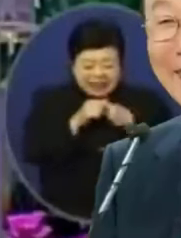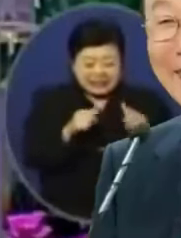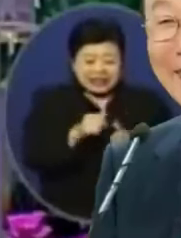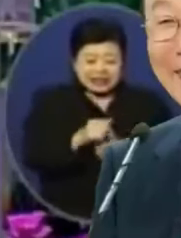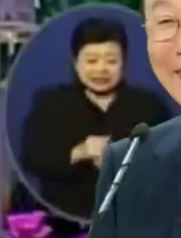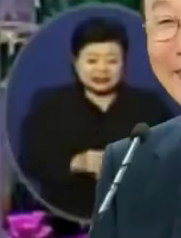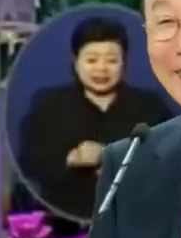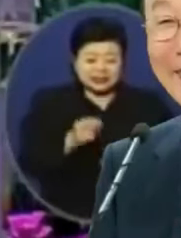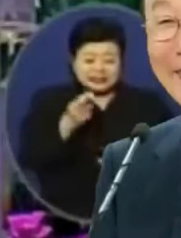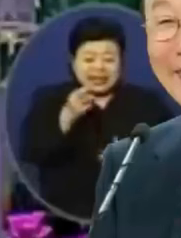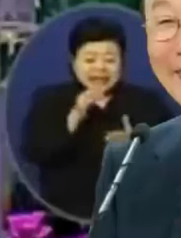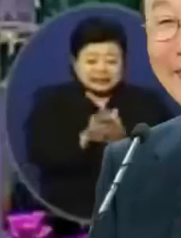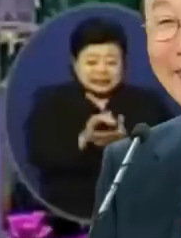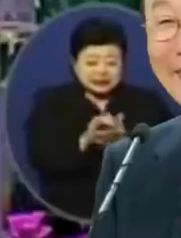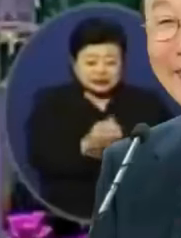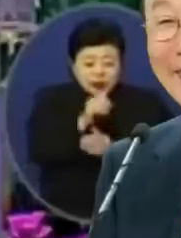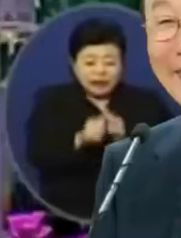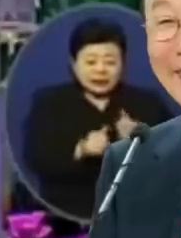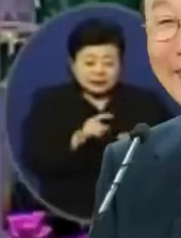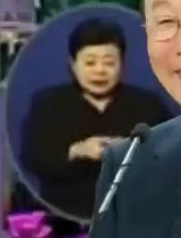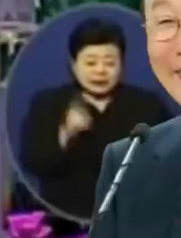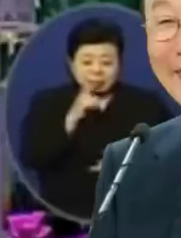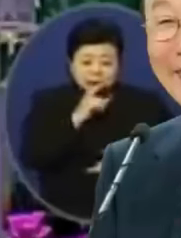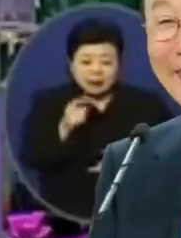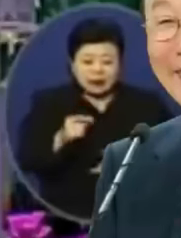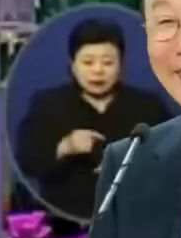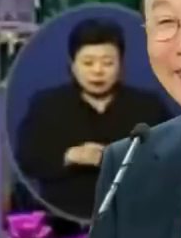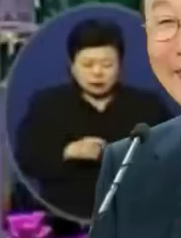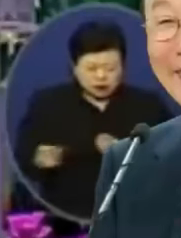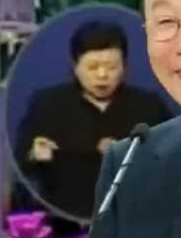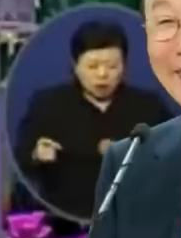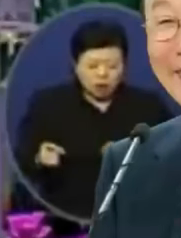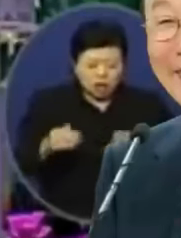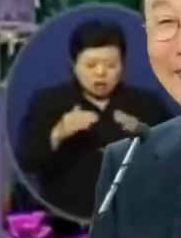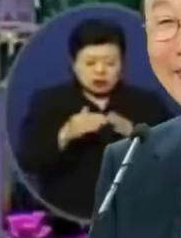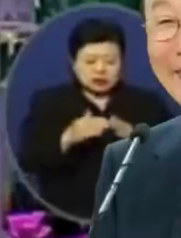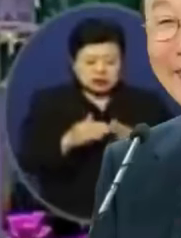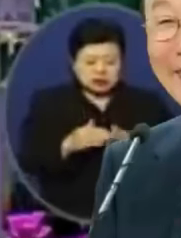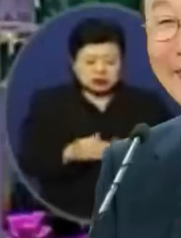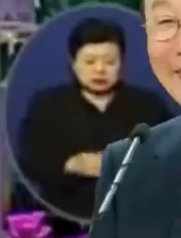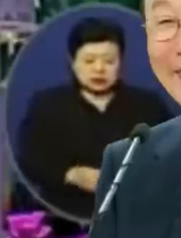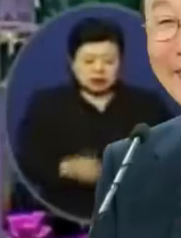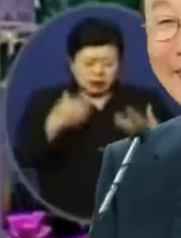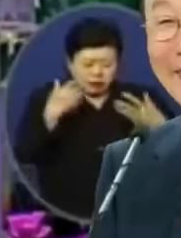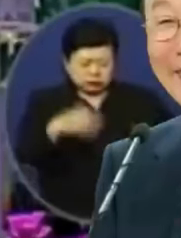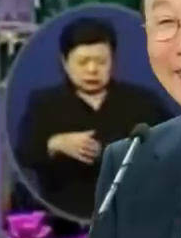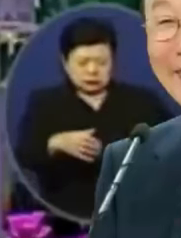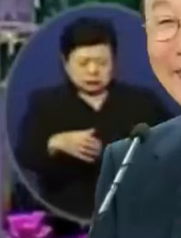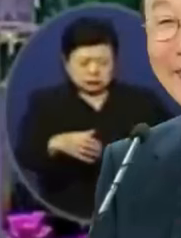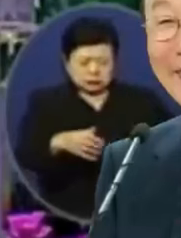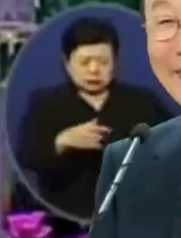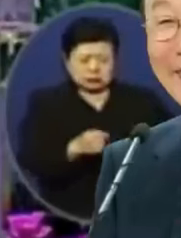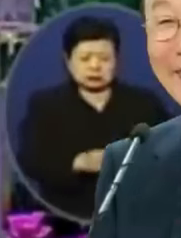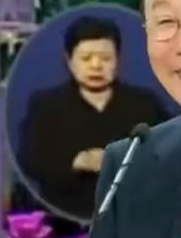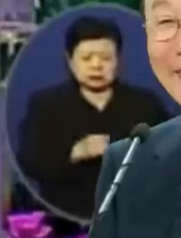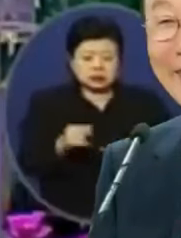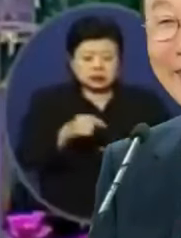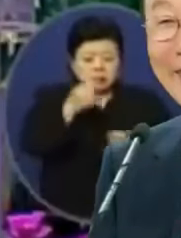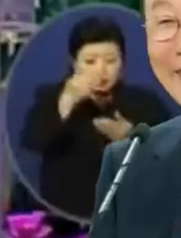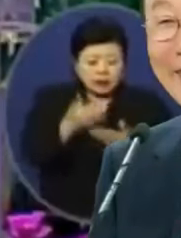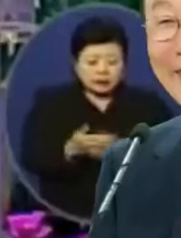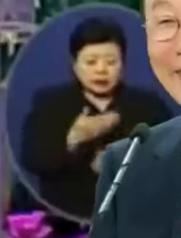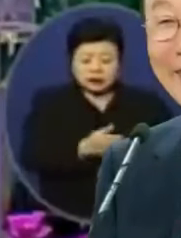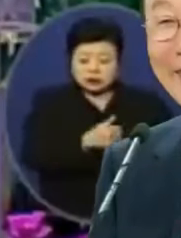하나님 경솔이 말하거든 그 몸을 쪼개고 그 집을 그름터로 삼을지니 이는 이같이 사람을